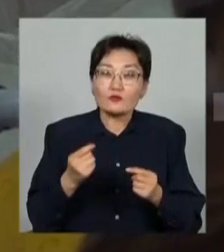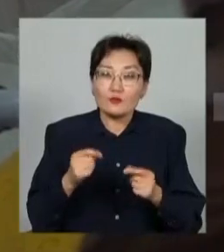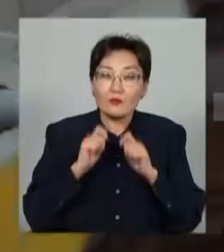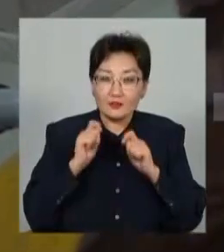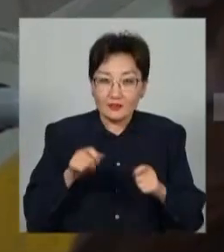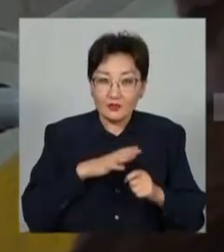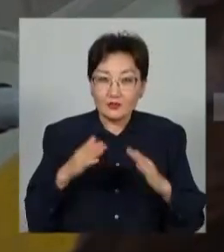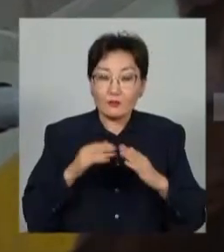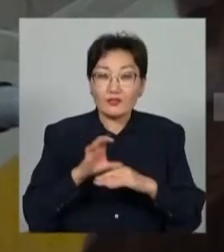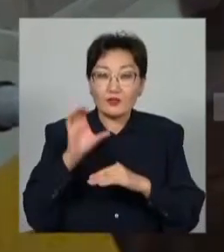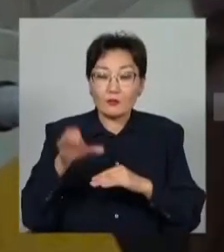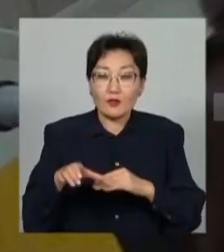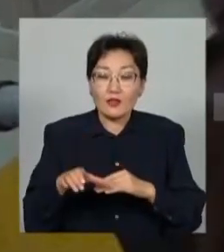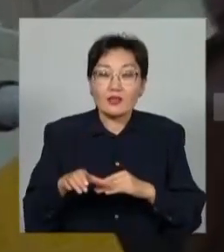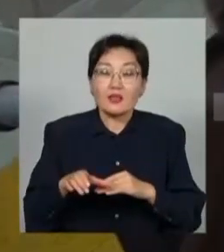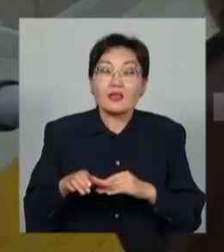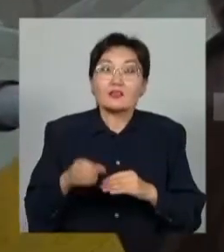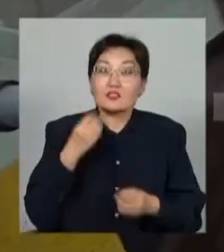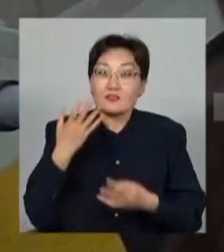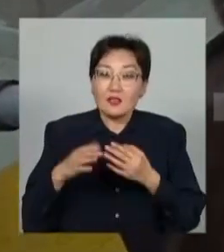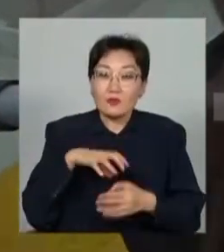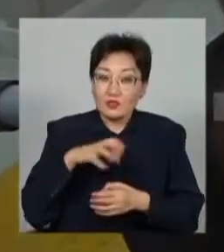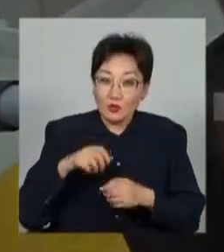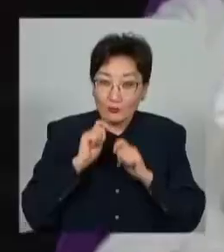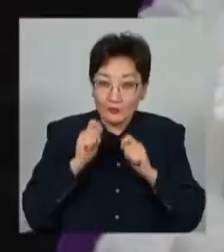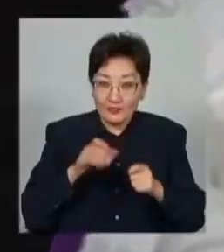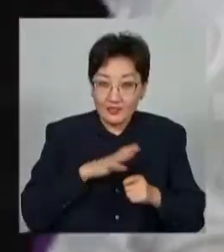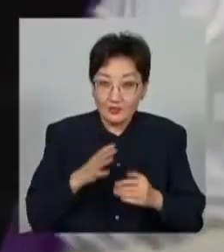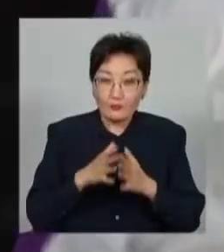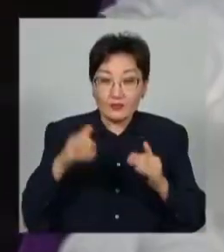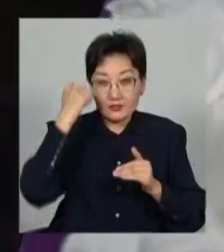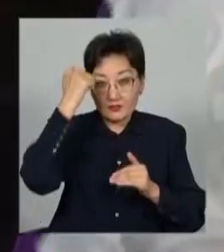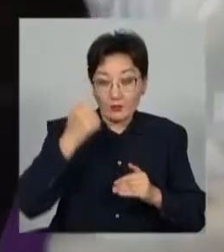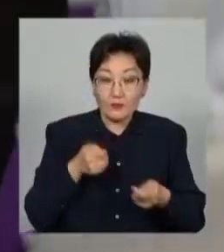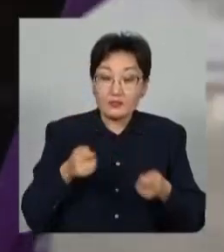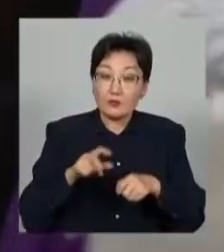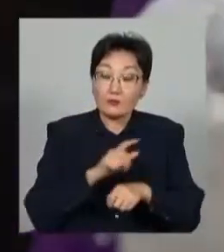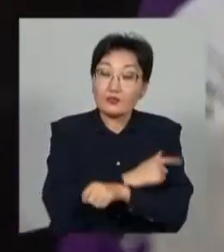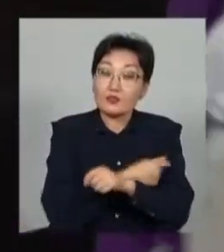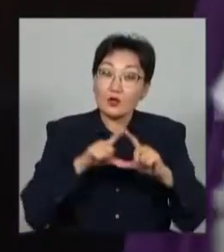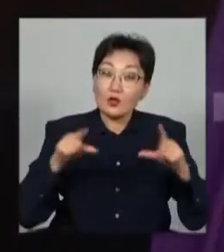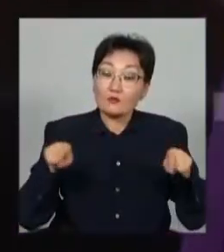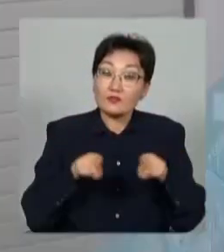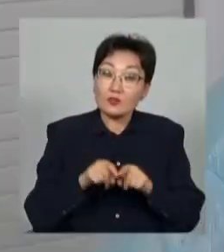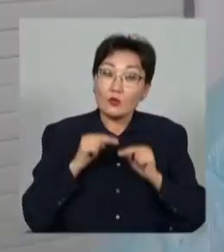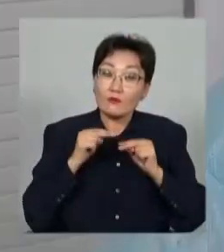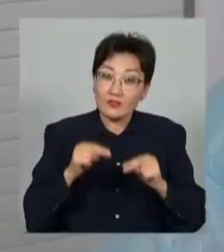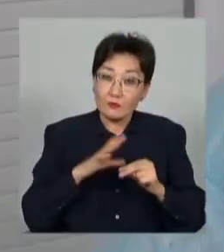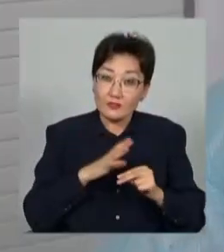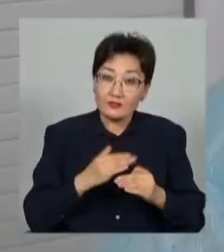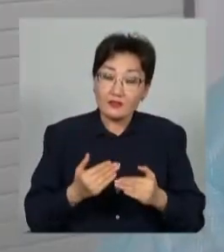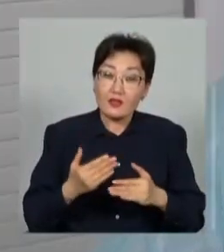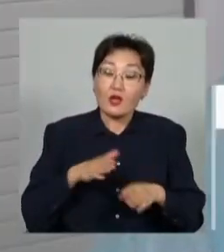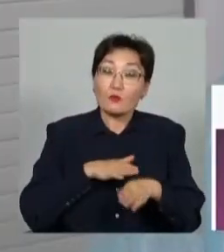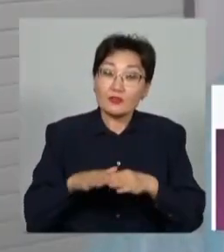на мою она отправила серебряным набором цветами и тортом родные выразили благодарность администрации больницы за такое внимание что она полностью